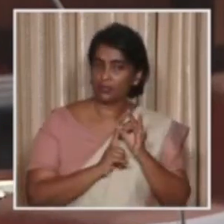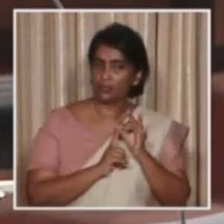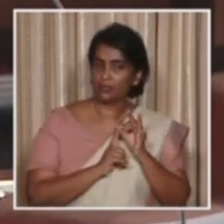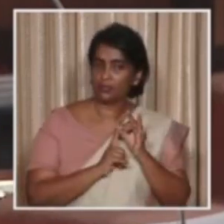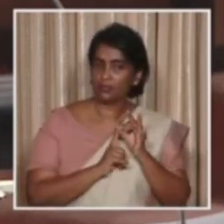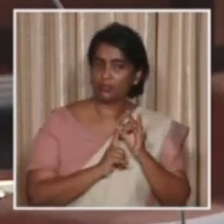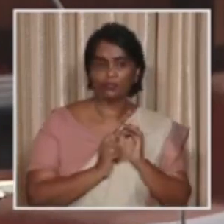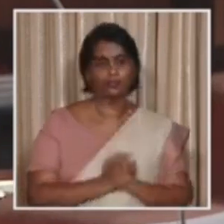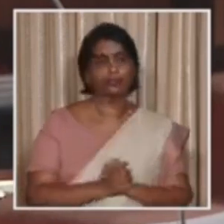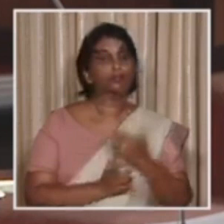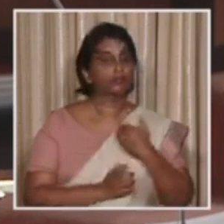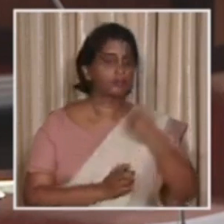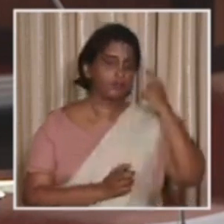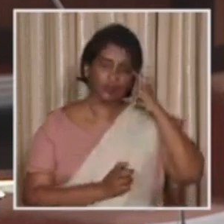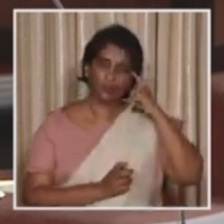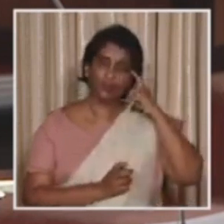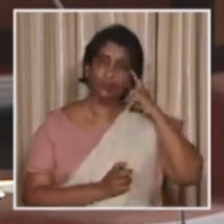நான் நினைக்கின்றேன்